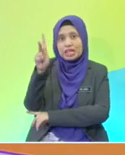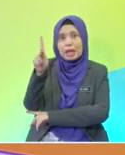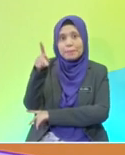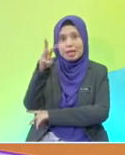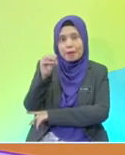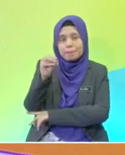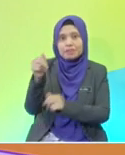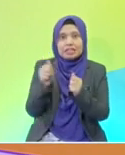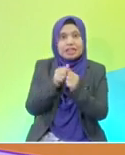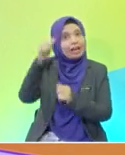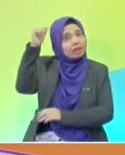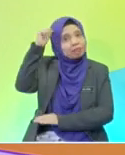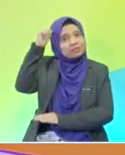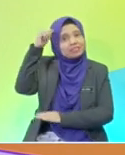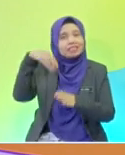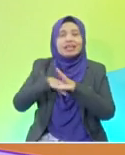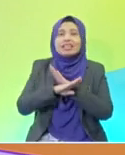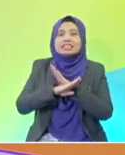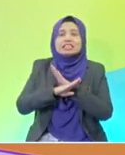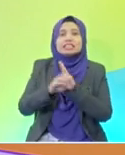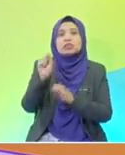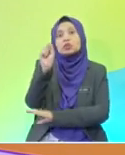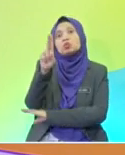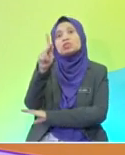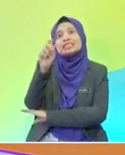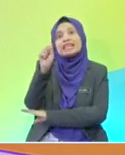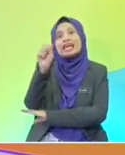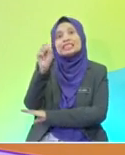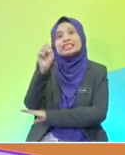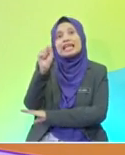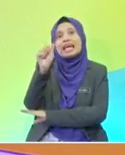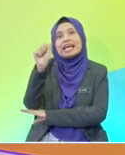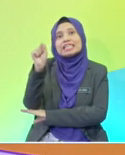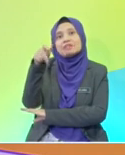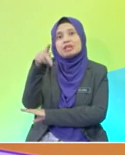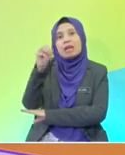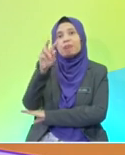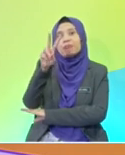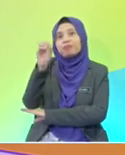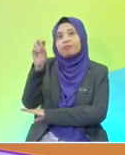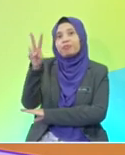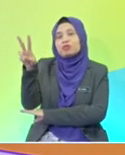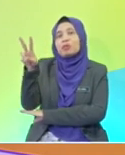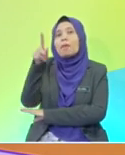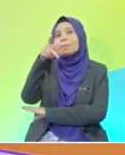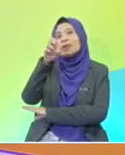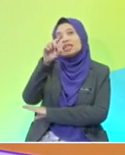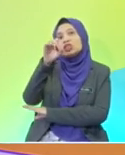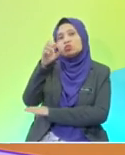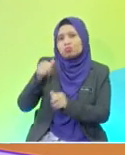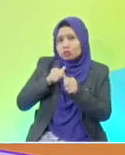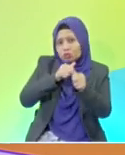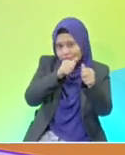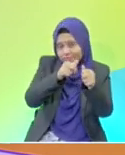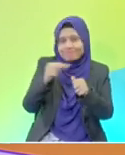Aiman Sofyan pada hari ini dalam slot sukses SPM 2022 pecutan Apa kabar penonton